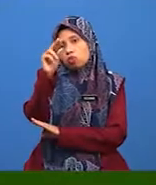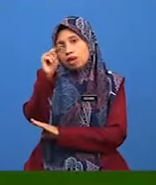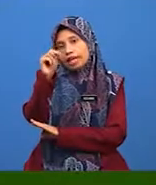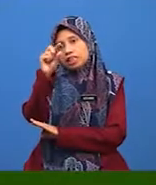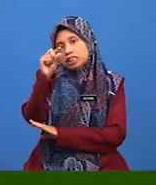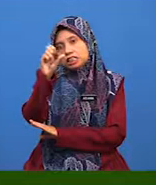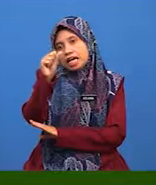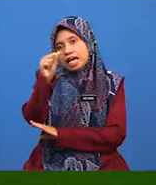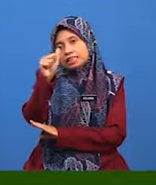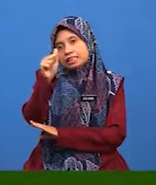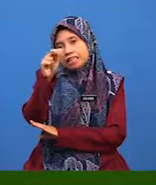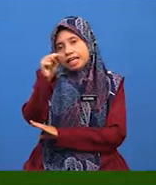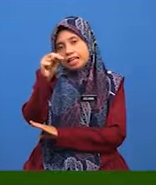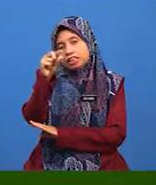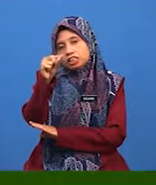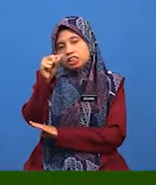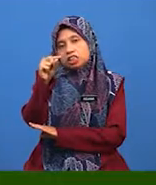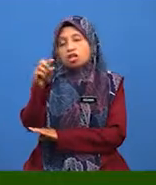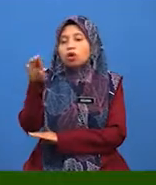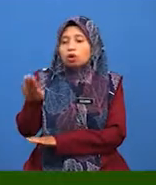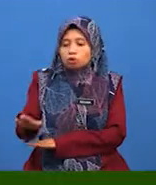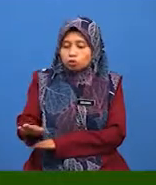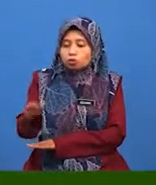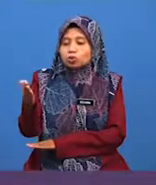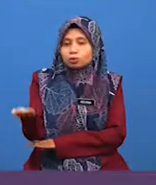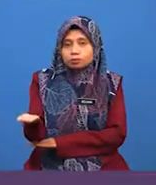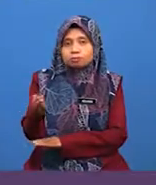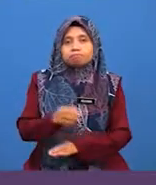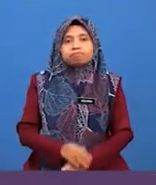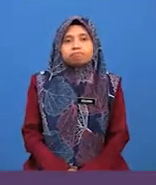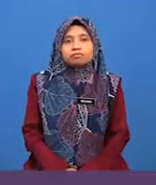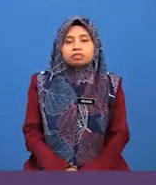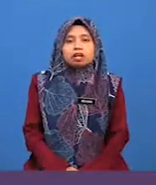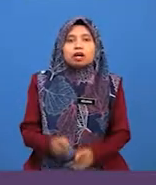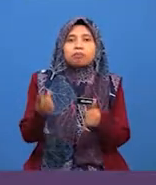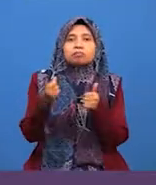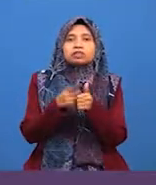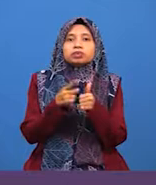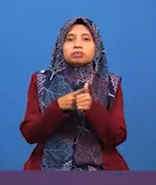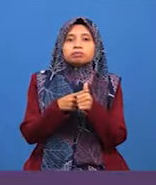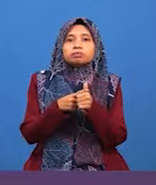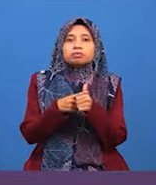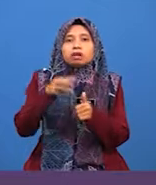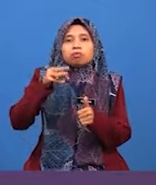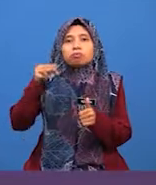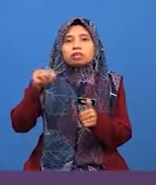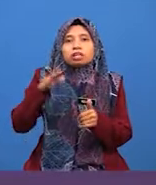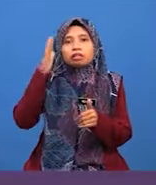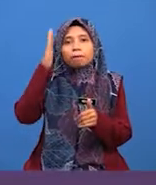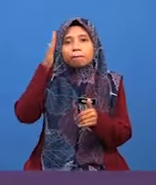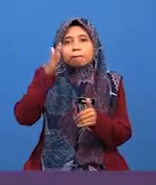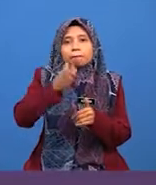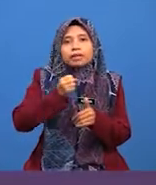Pada hari ini, murid-murid akan dapat belajar pertama, mengenal